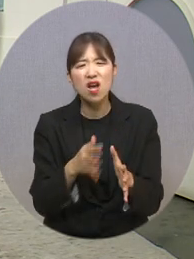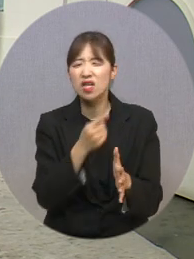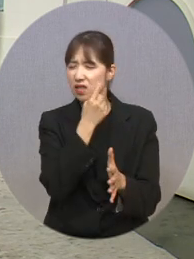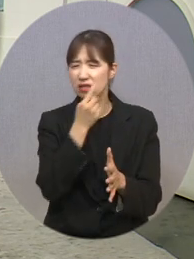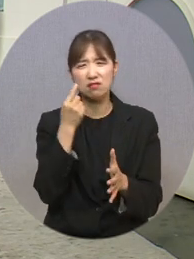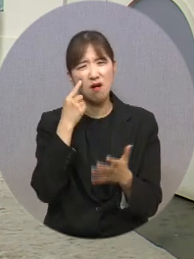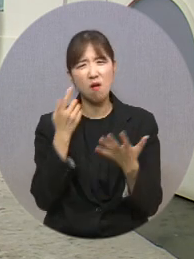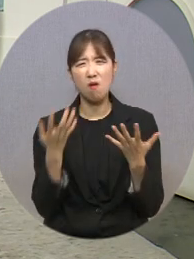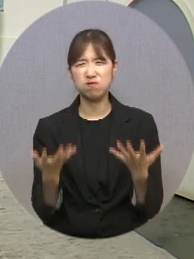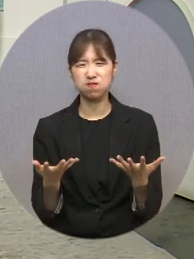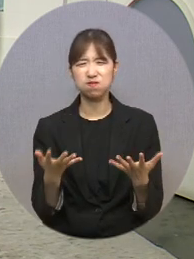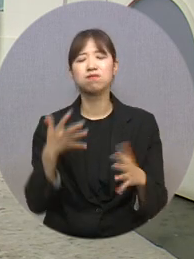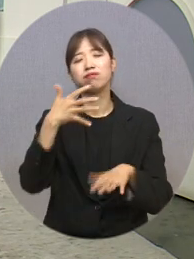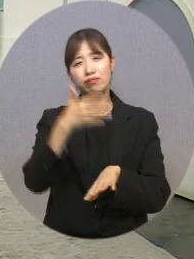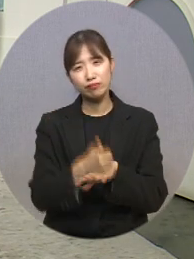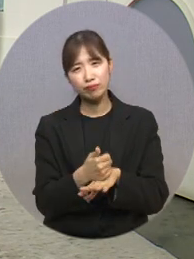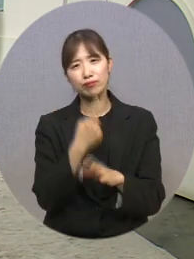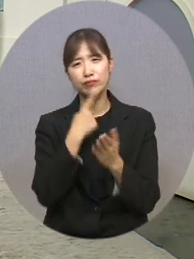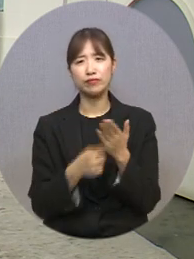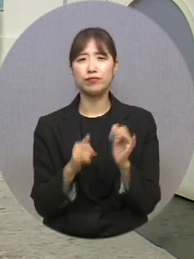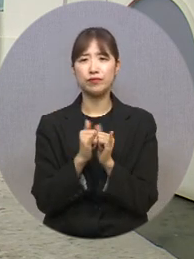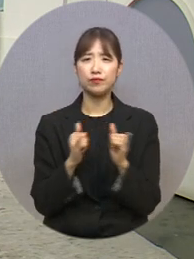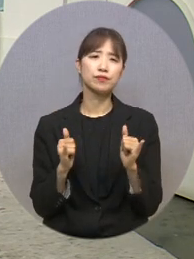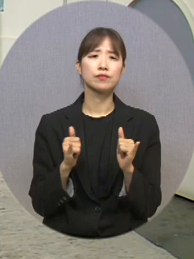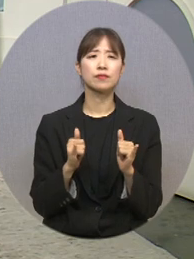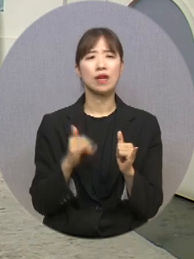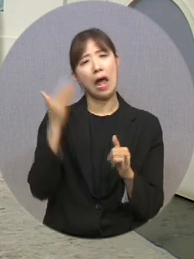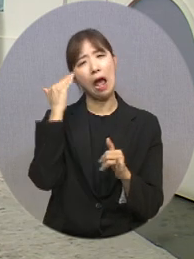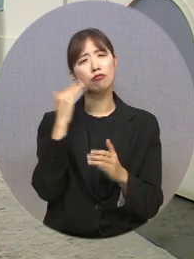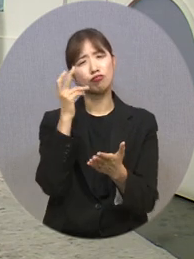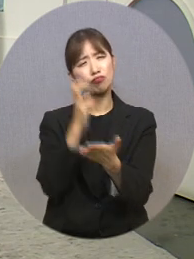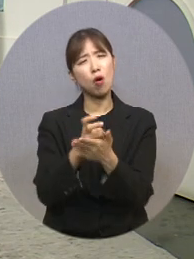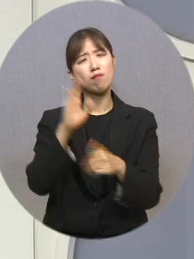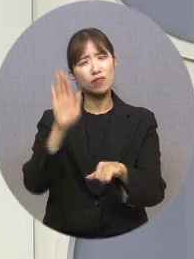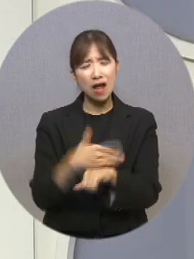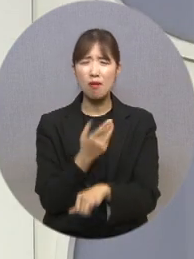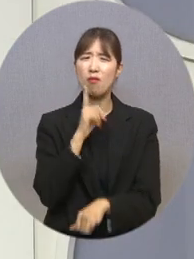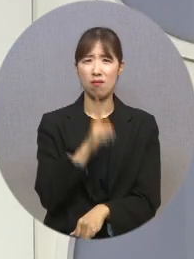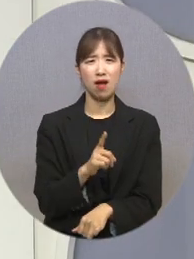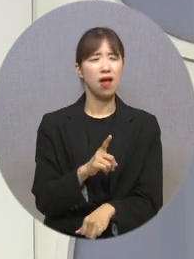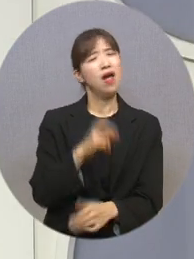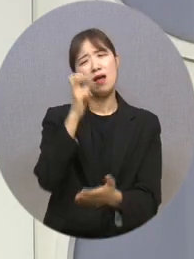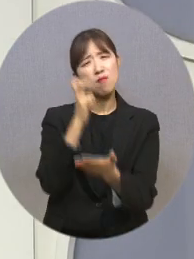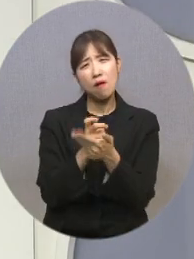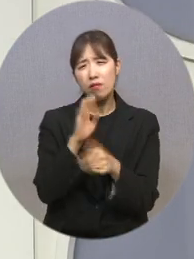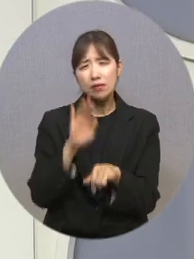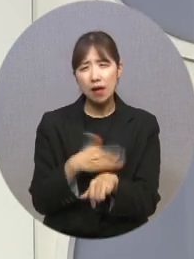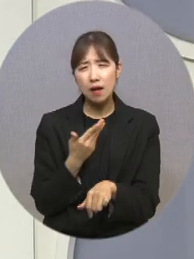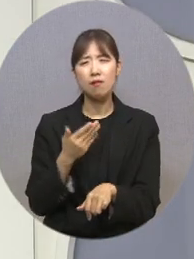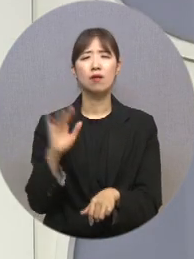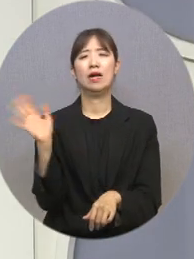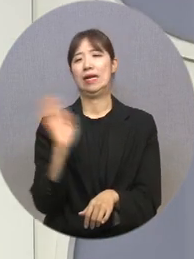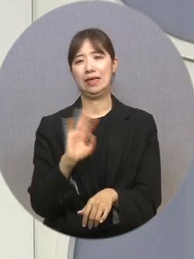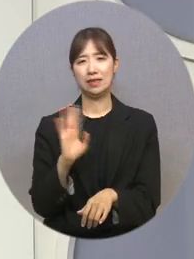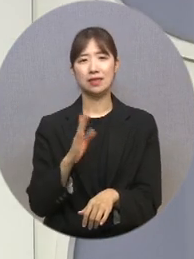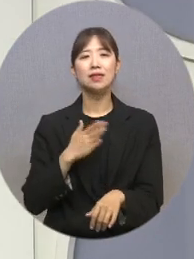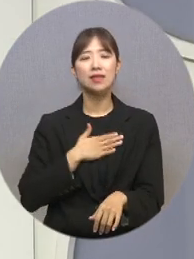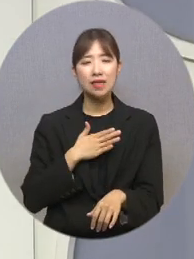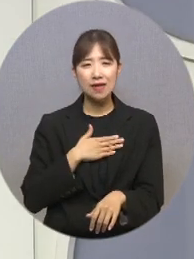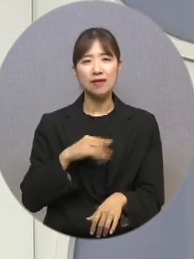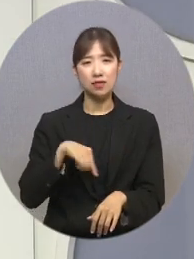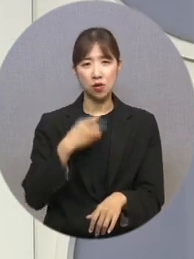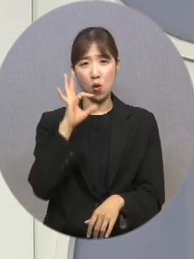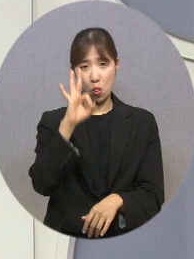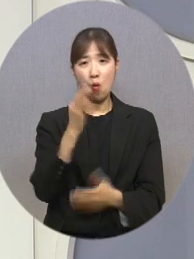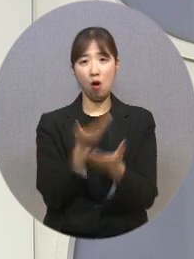못해서 상당수의 피해자들이 하는 얘기가 대한민국 법이 잘못되어 있다고 얘기하는데 법이 잘못되어 있는 게 아니고 스스로 우리가 돈